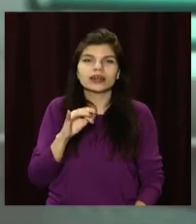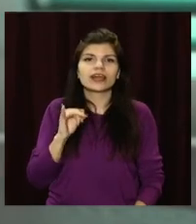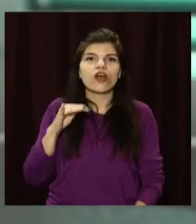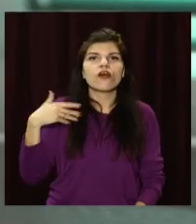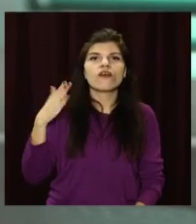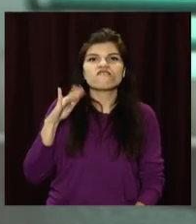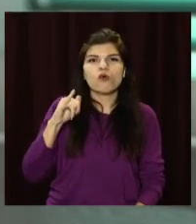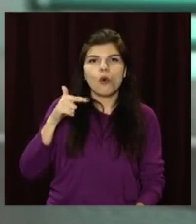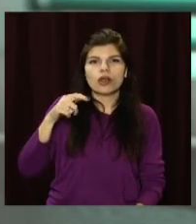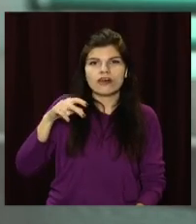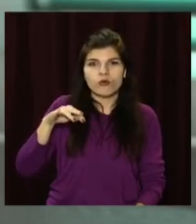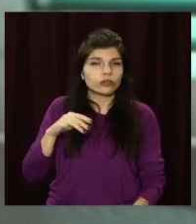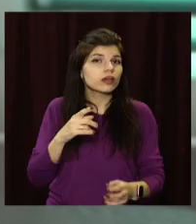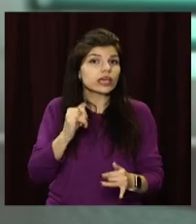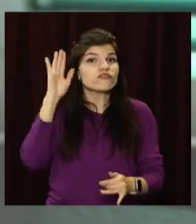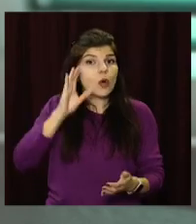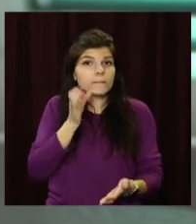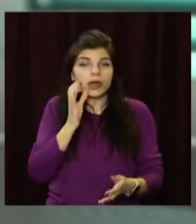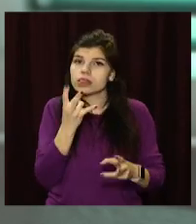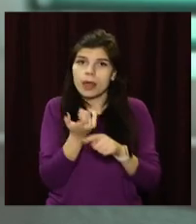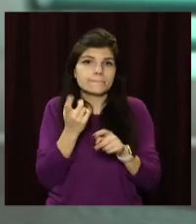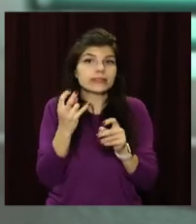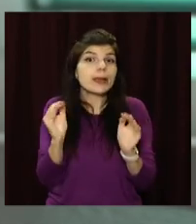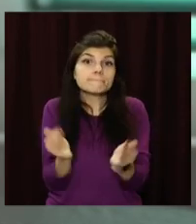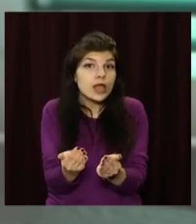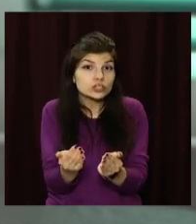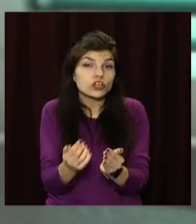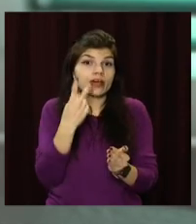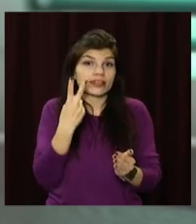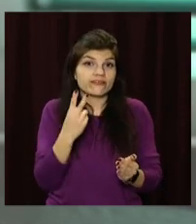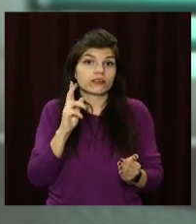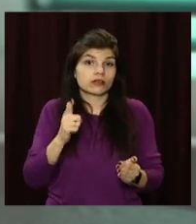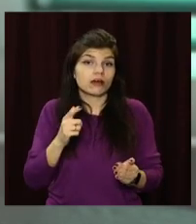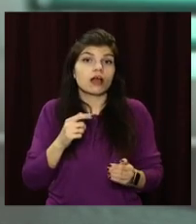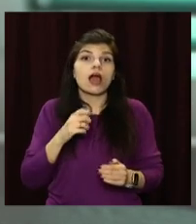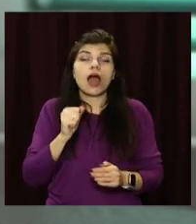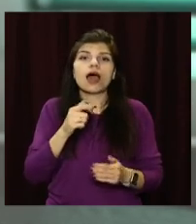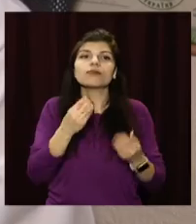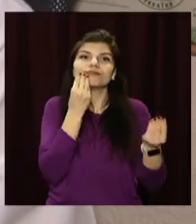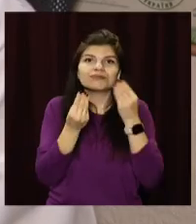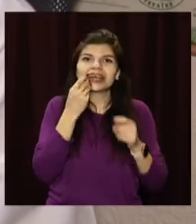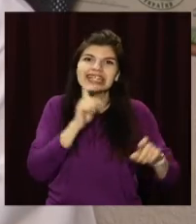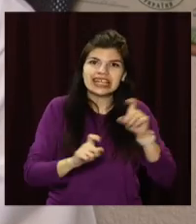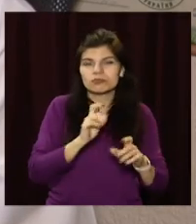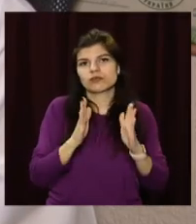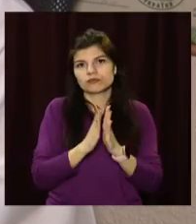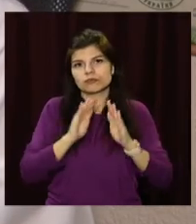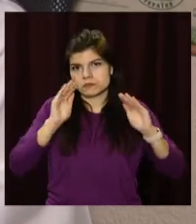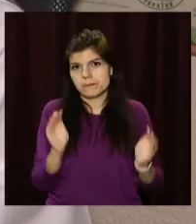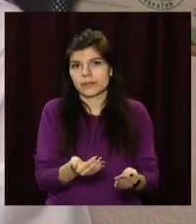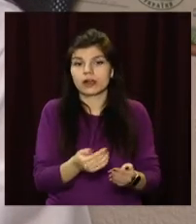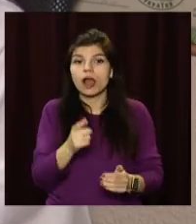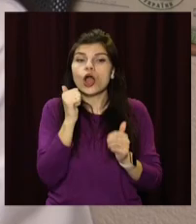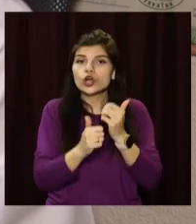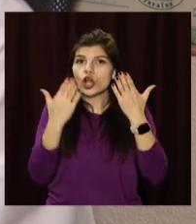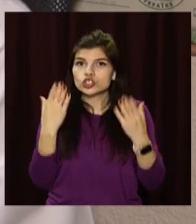того, вживати щодня не менше 2 літрів води. А от споживання солодощів, булочок та фастфуду варто обмежити. В раціоні повинні присутствувати